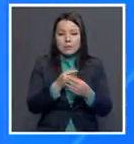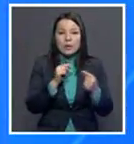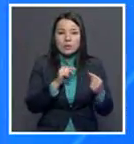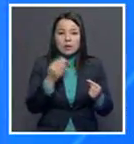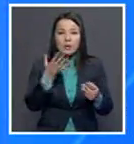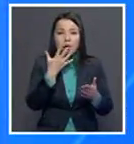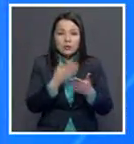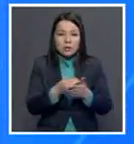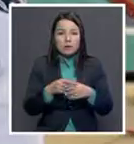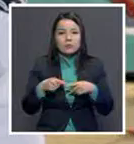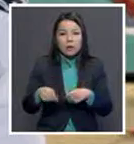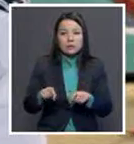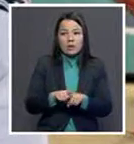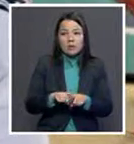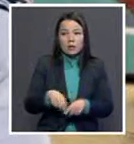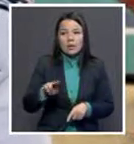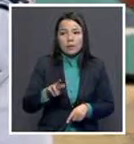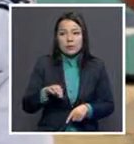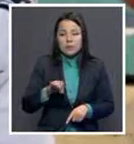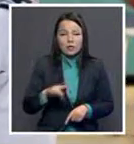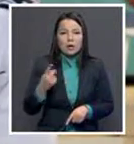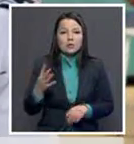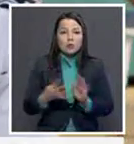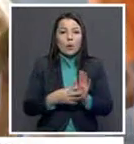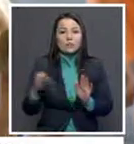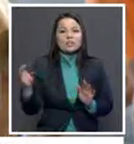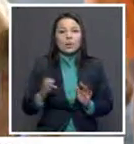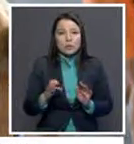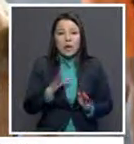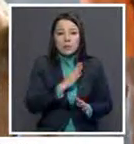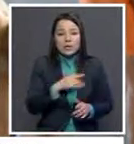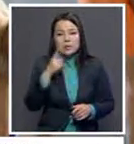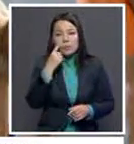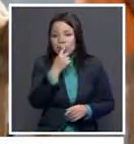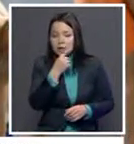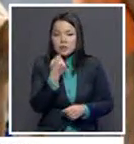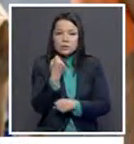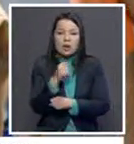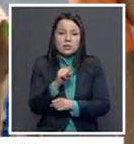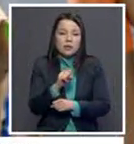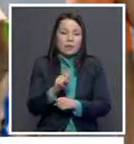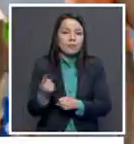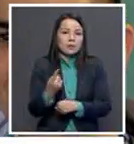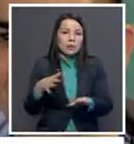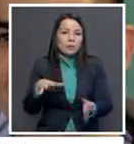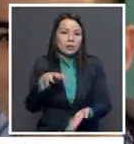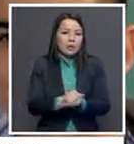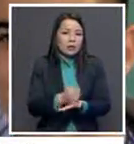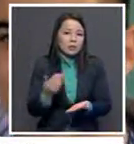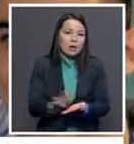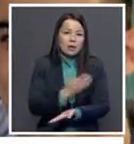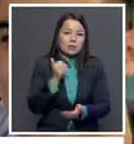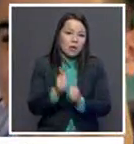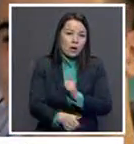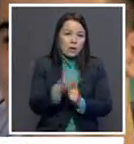келтірмеді. Бұған қоса Дмитрий 2 минут 9 секунд нәтижесімен Испания чемпионатының рекордын жаңартып отыр. Сондай-ақ осы додада